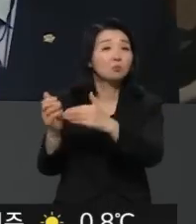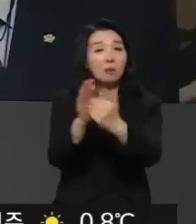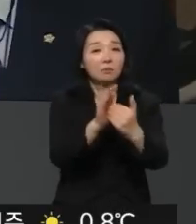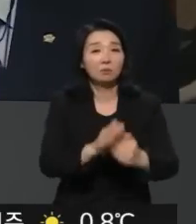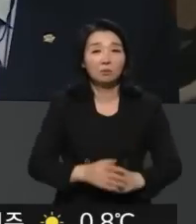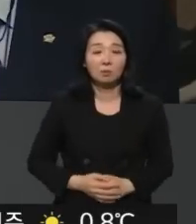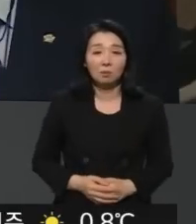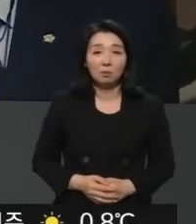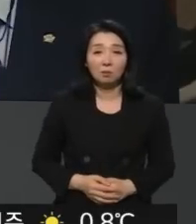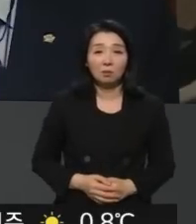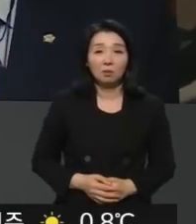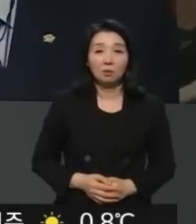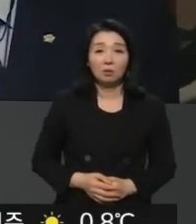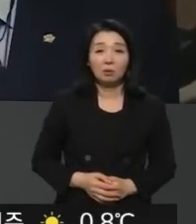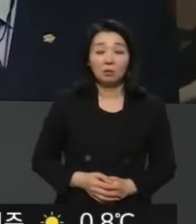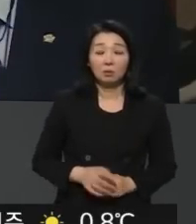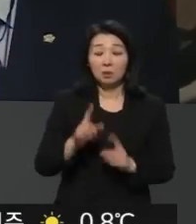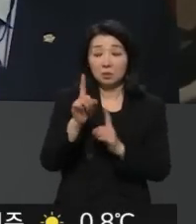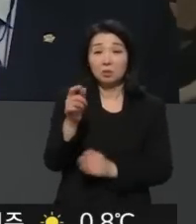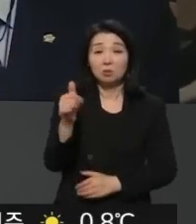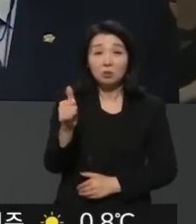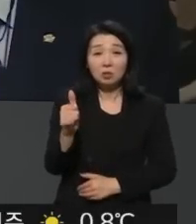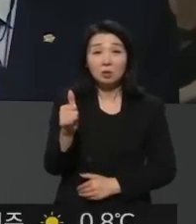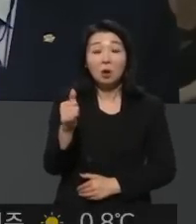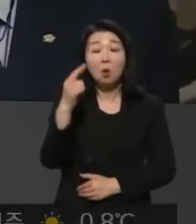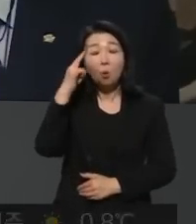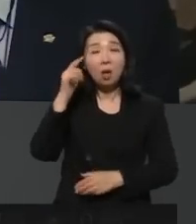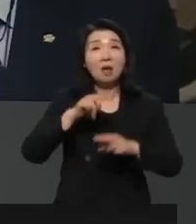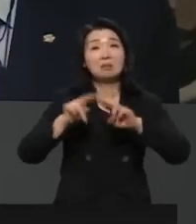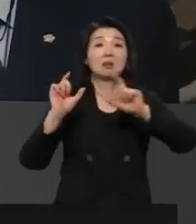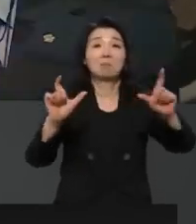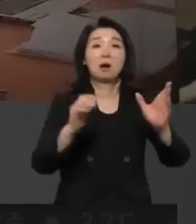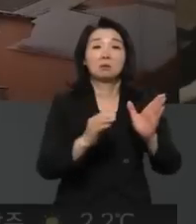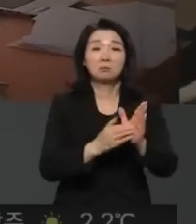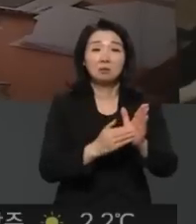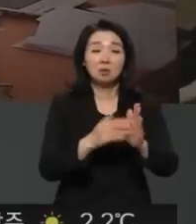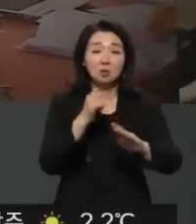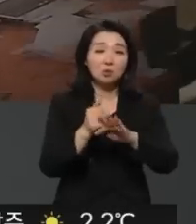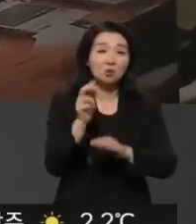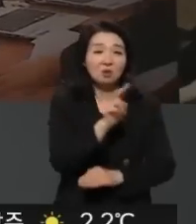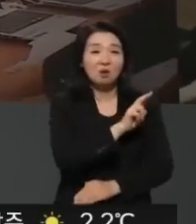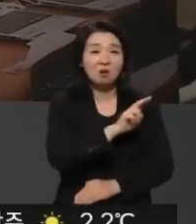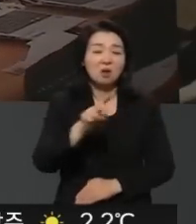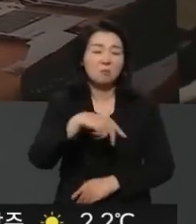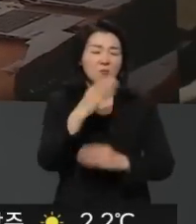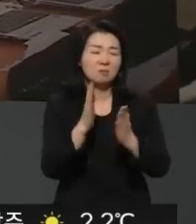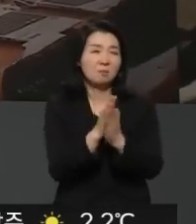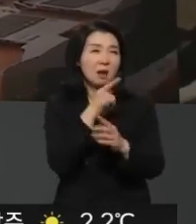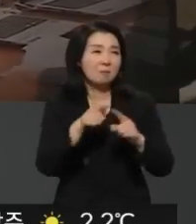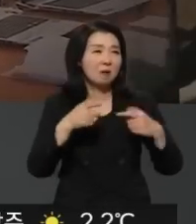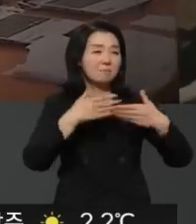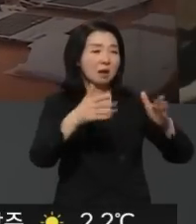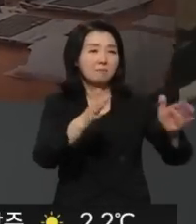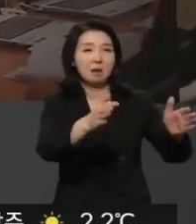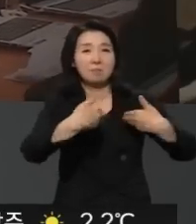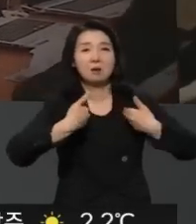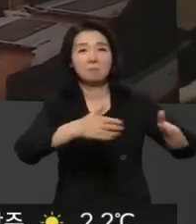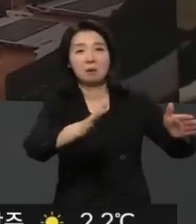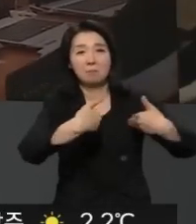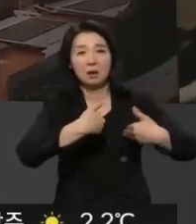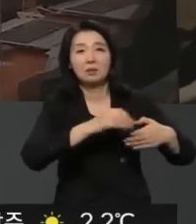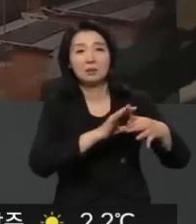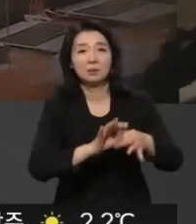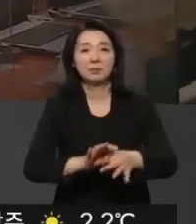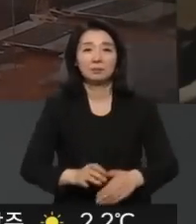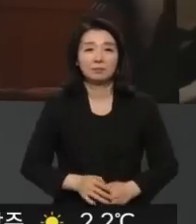이 위원장은 그러면서 바로 탄핵을 선포했는데요. 결국 여야 의원들의 반말과 고성으로 이어지는 걸 막지는